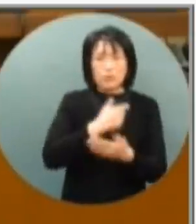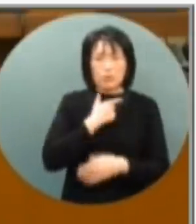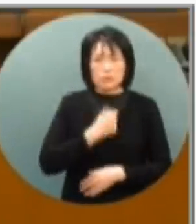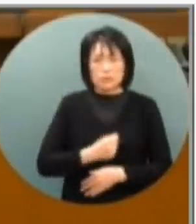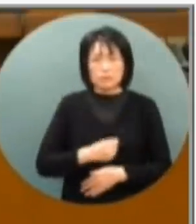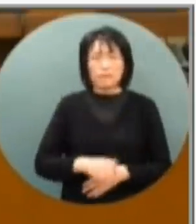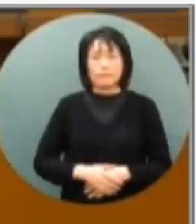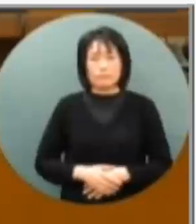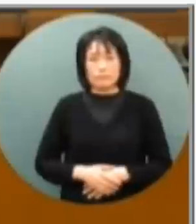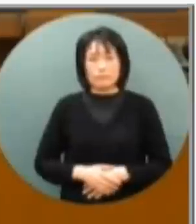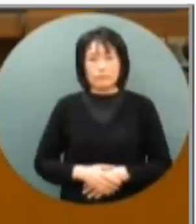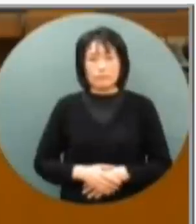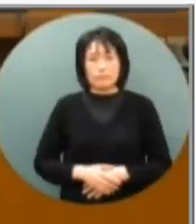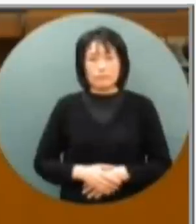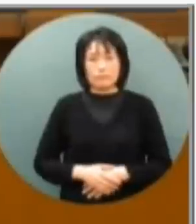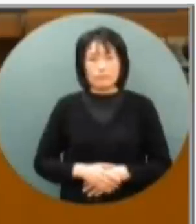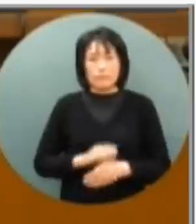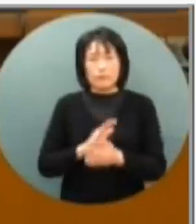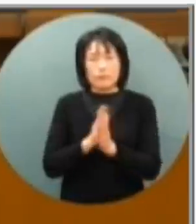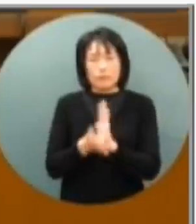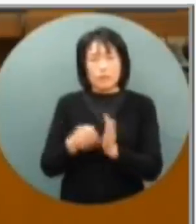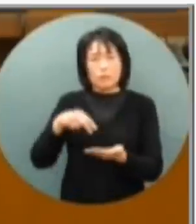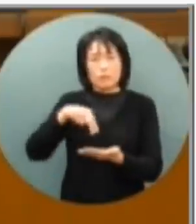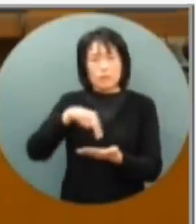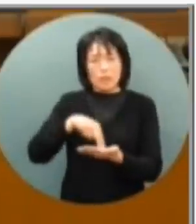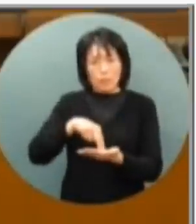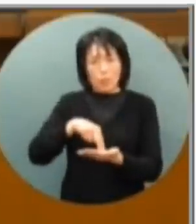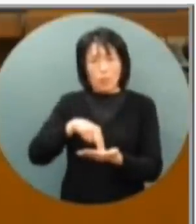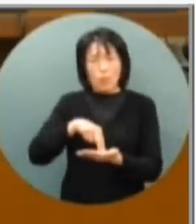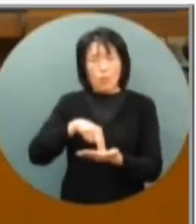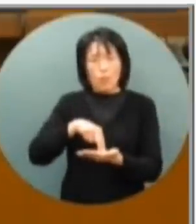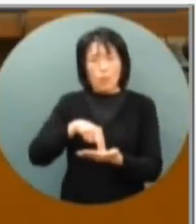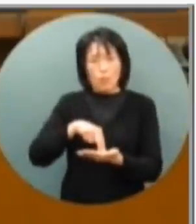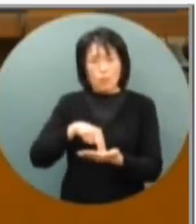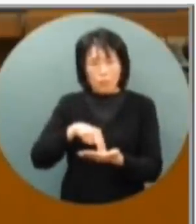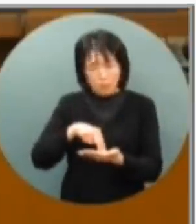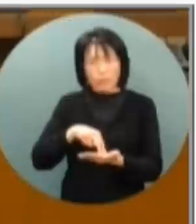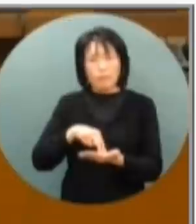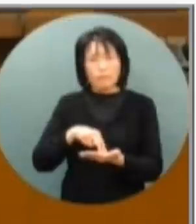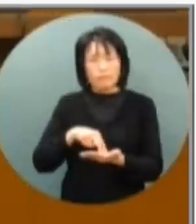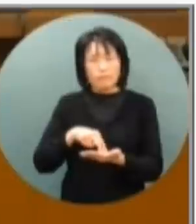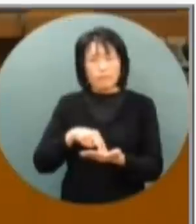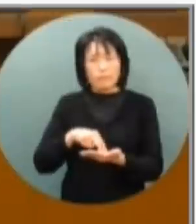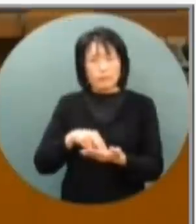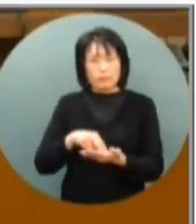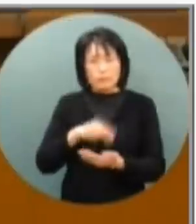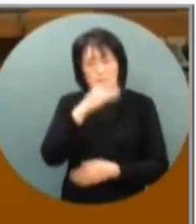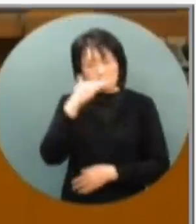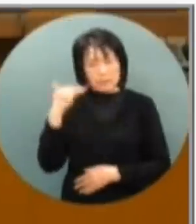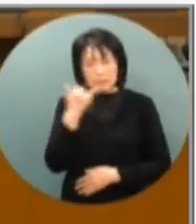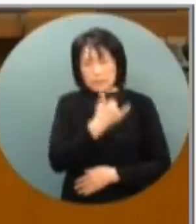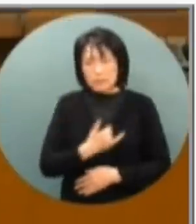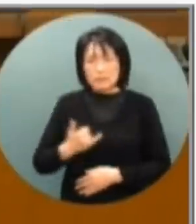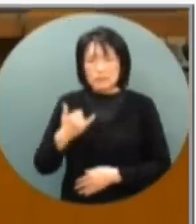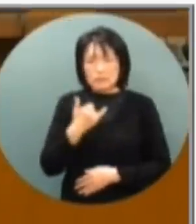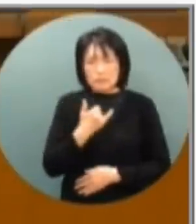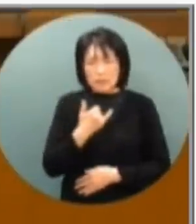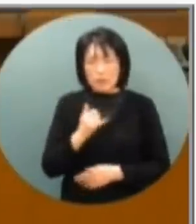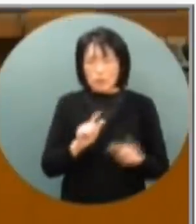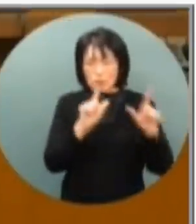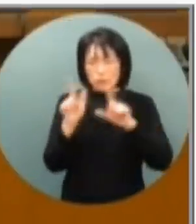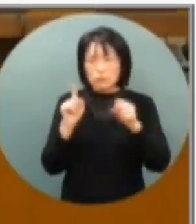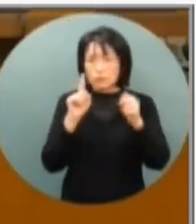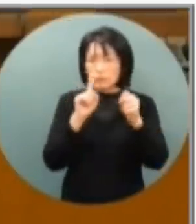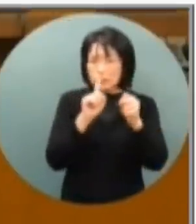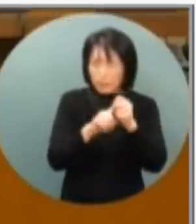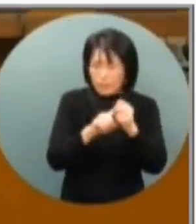ますが、私どももそれにふさわしい人生が送れるように、私どもも全力を尽くしてまいりたい